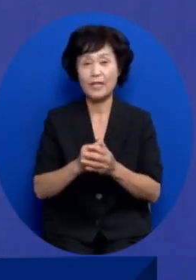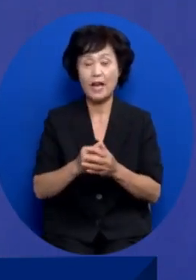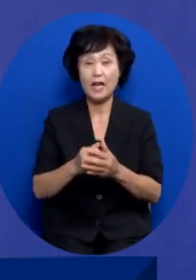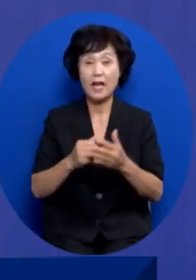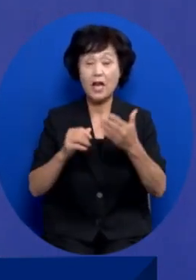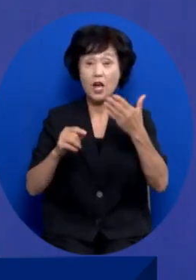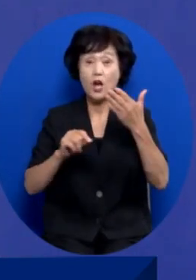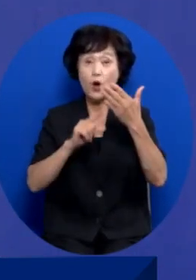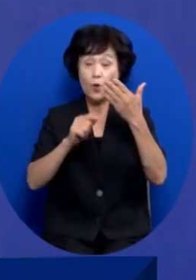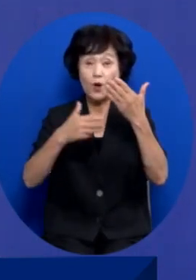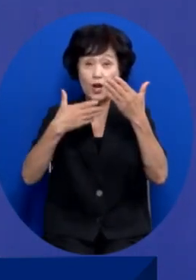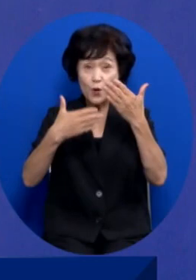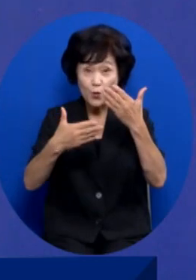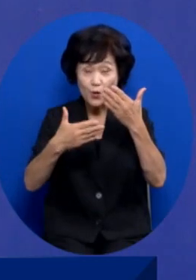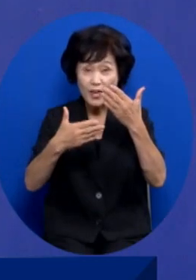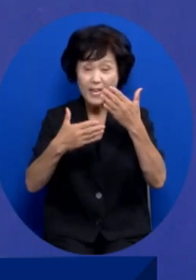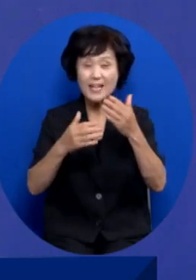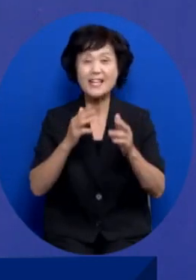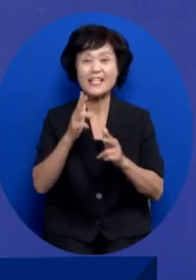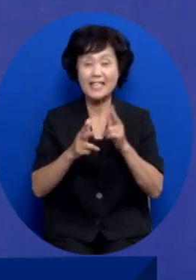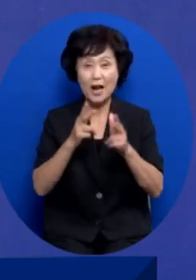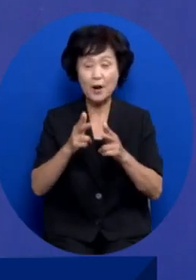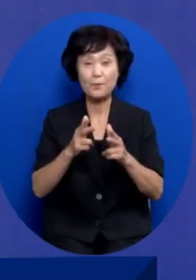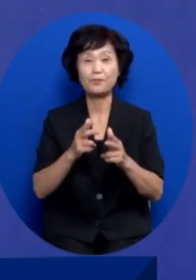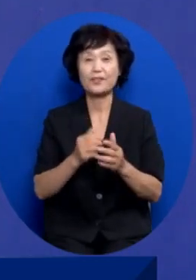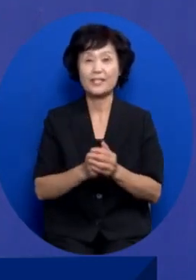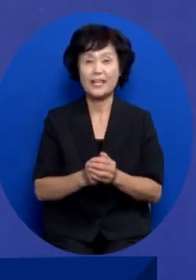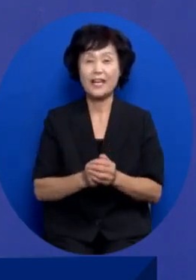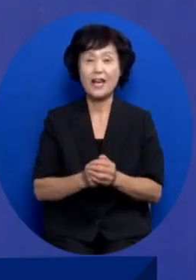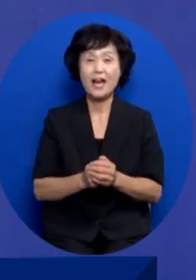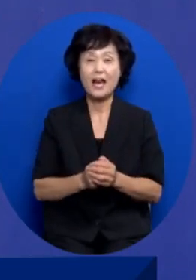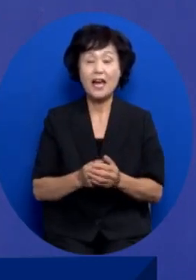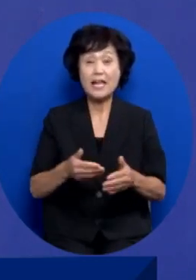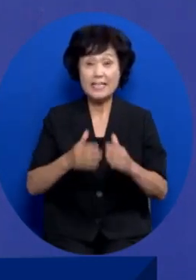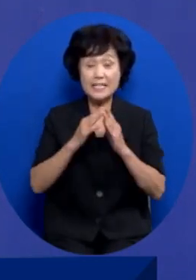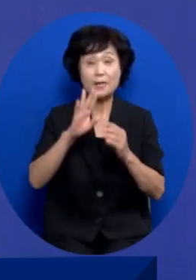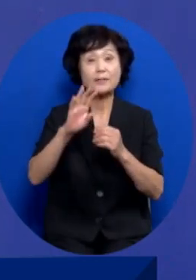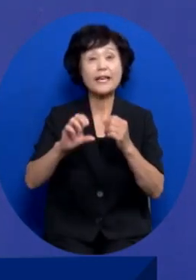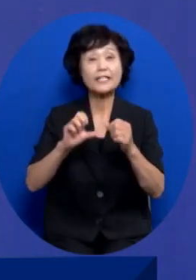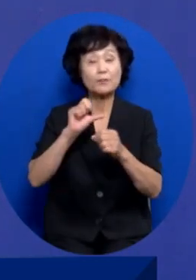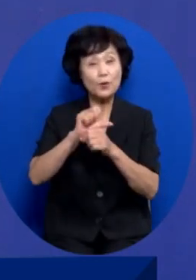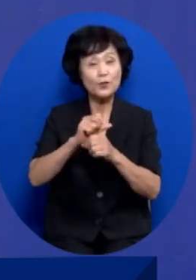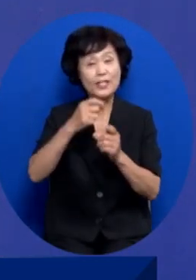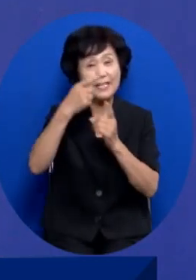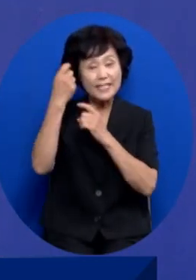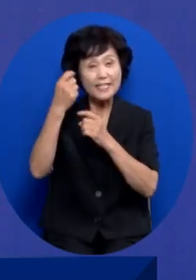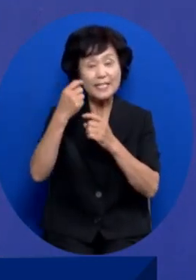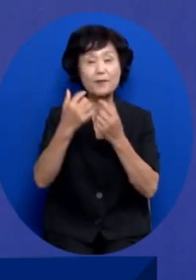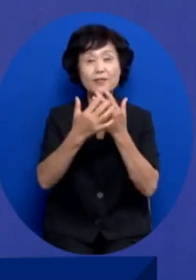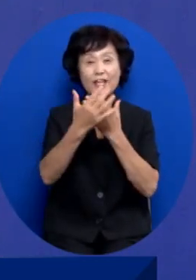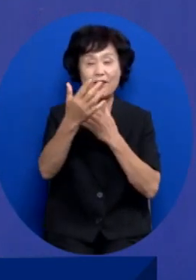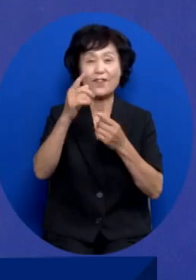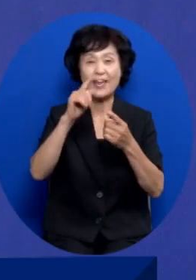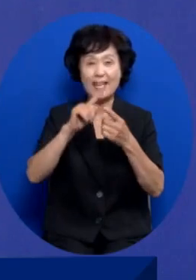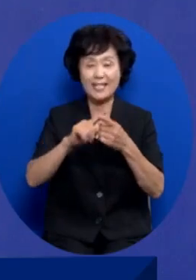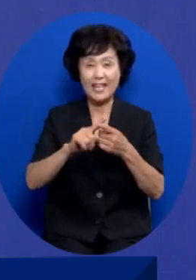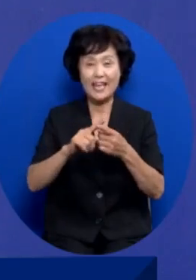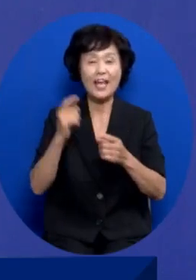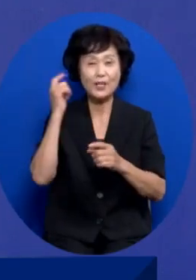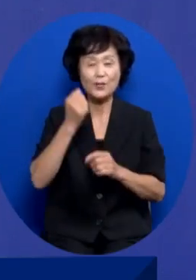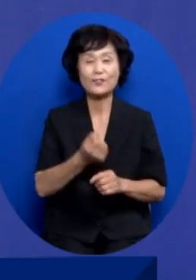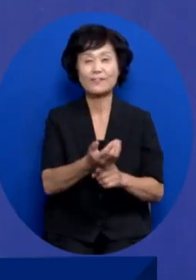예정된 기념사업의 백미라고 할 수 있는 예장 백석총회의 설립 45주년 기념대회에 대해 장윤수 기자가